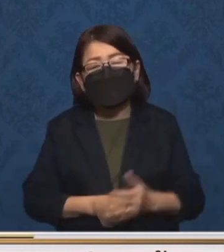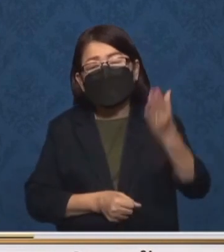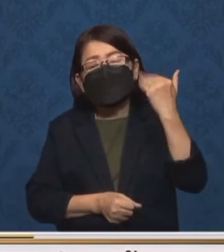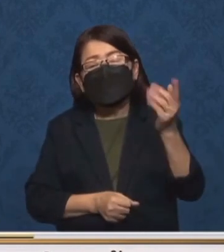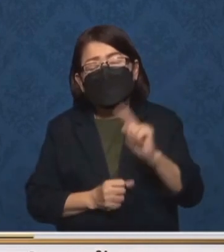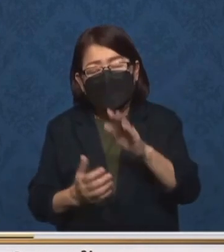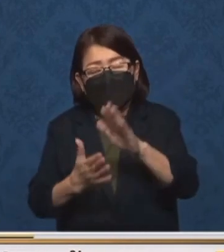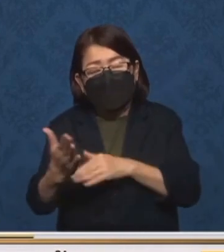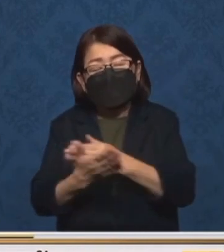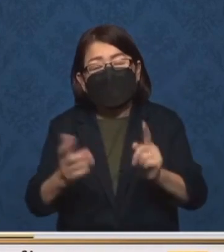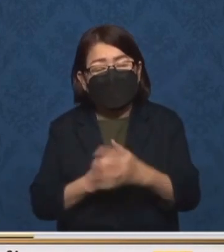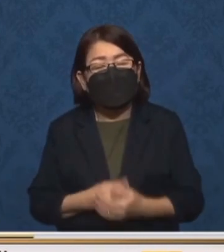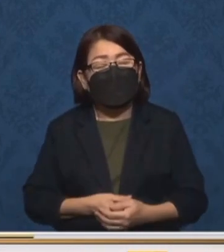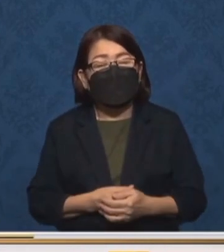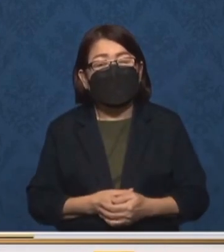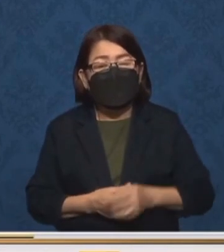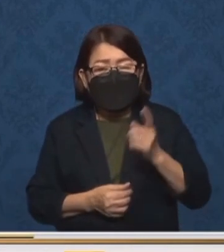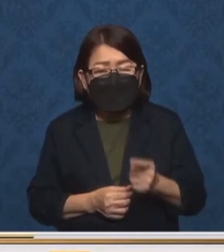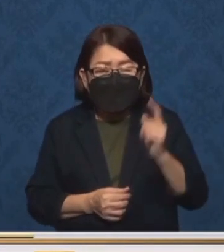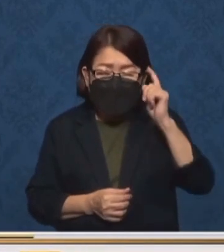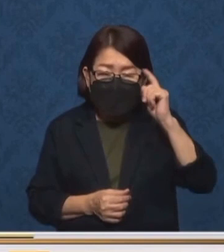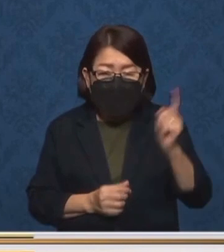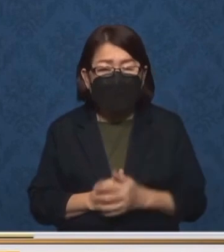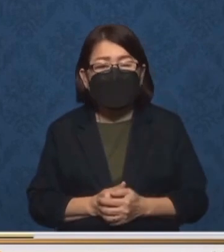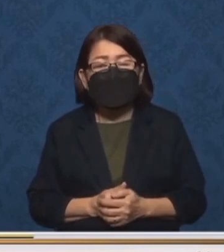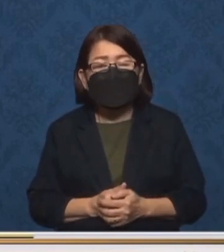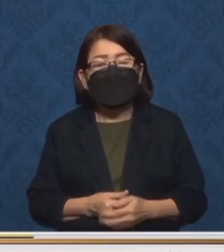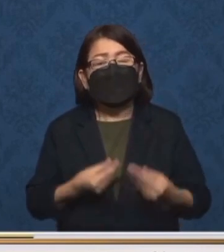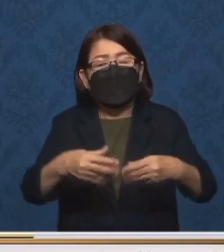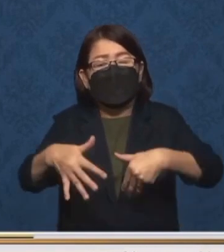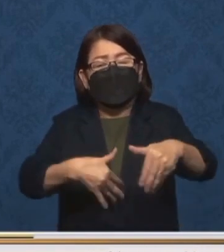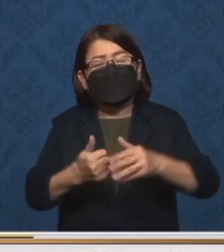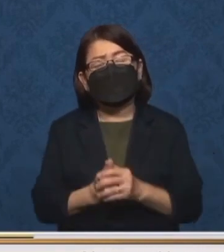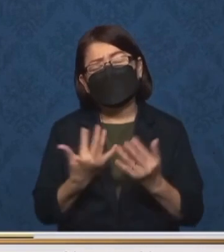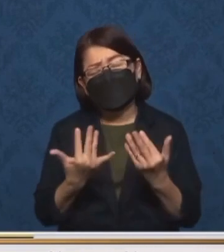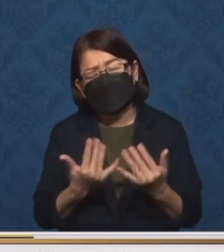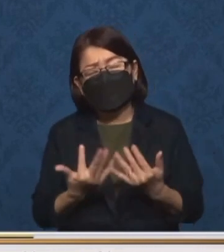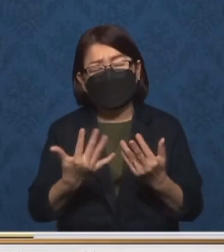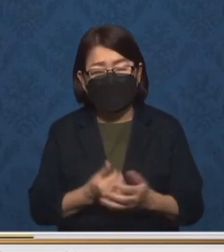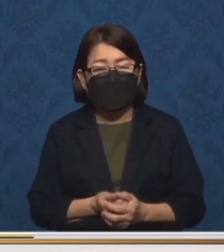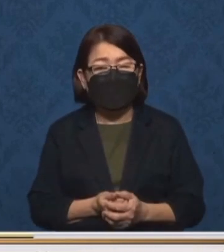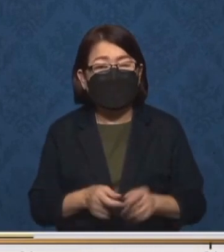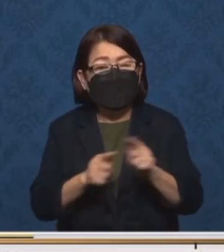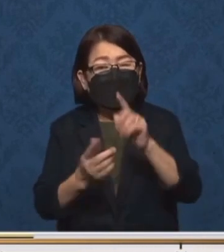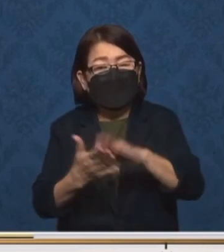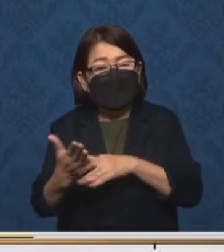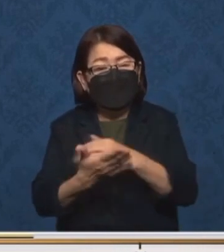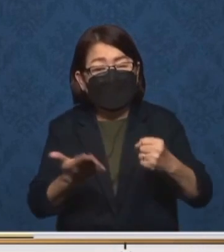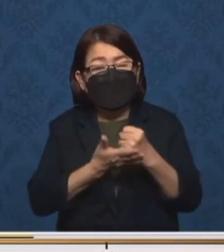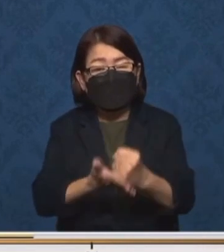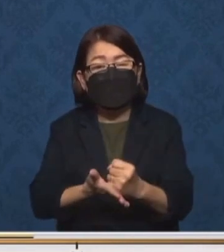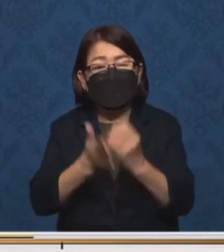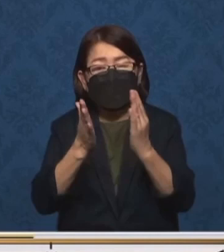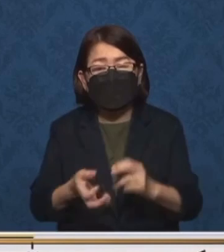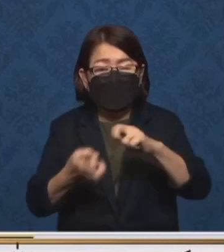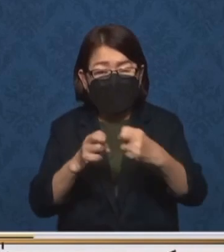tคอการคุดลุมฝังความหวังของประชาชนมารการการดูแลพูดได้รับผลกระทบที่เปรีเสมือน